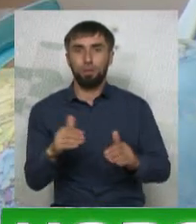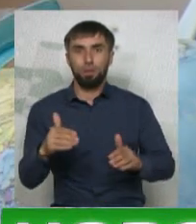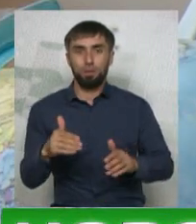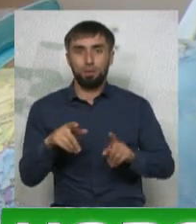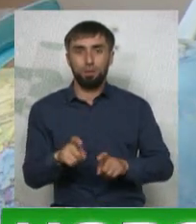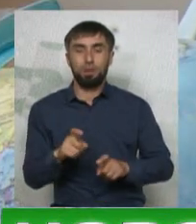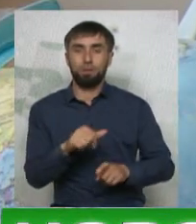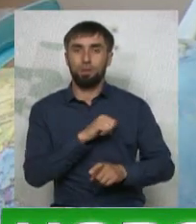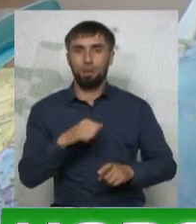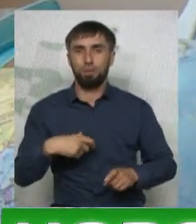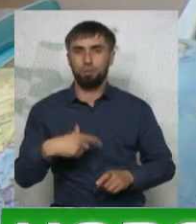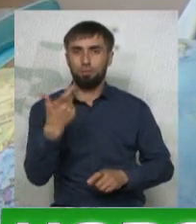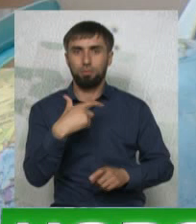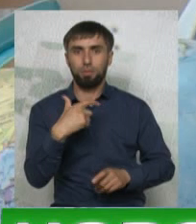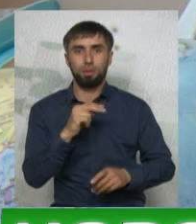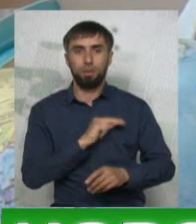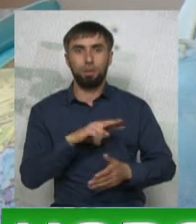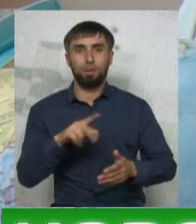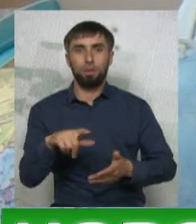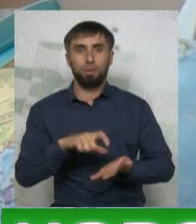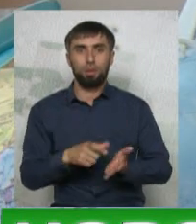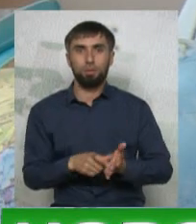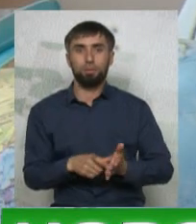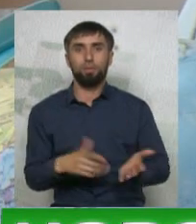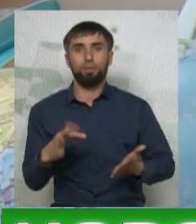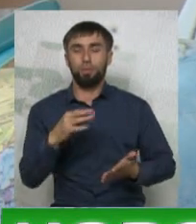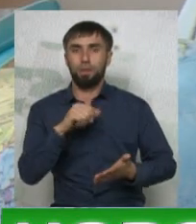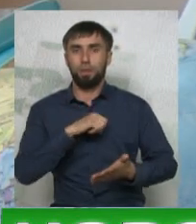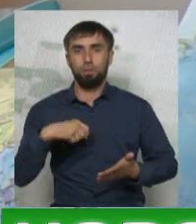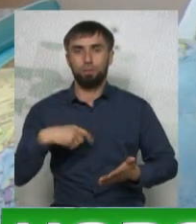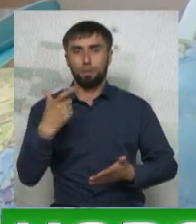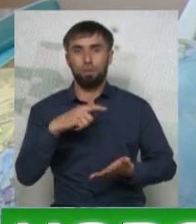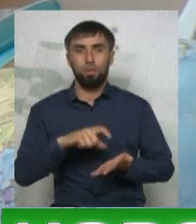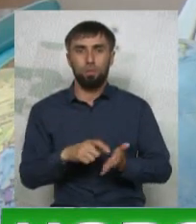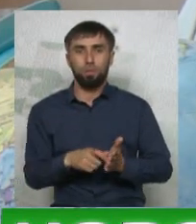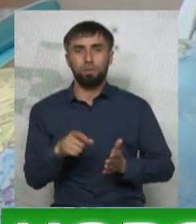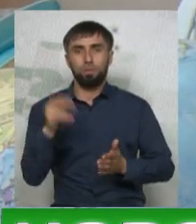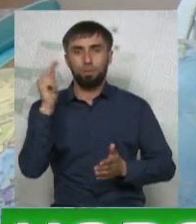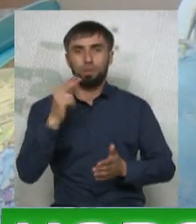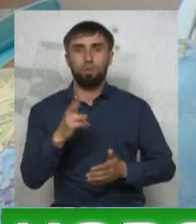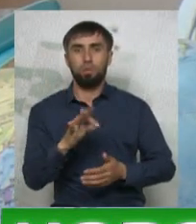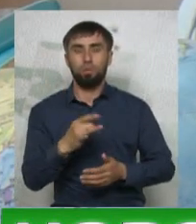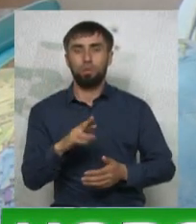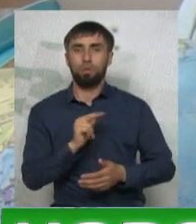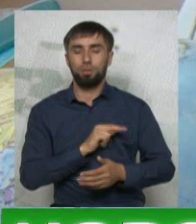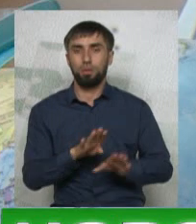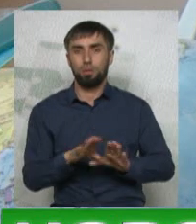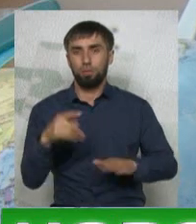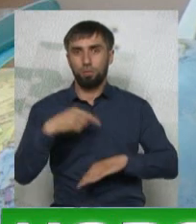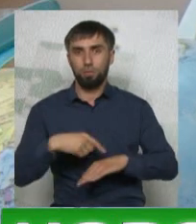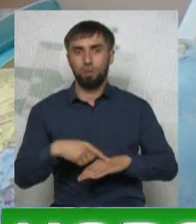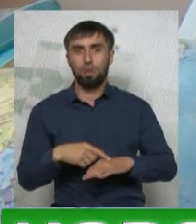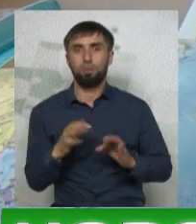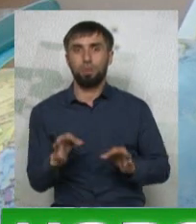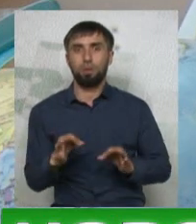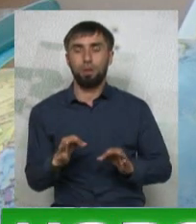и работают самостоятельно в классе, какая-то самостоятельная работа, либо контрольная работа, вот иногда такое чувство,